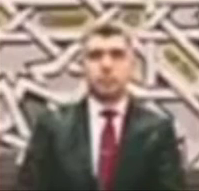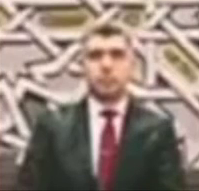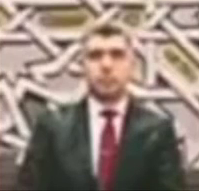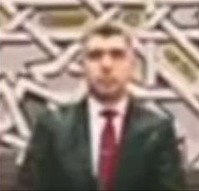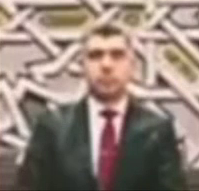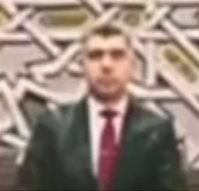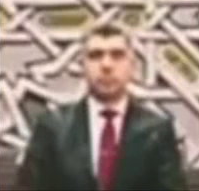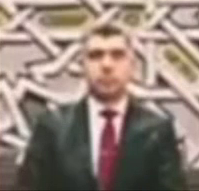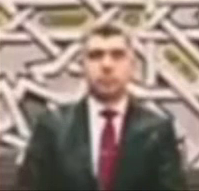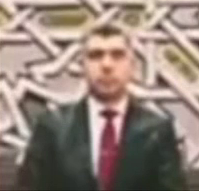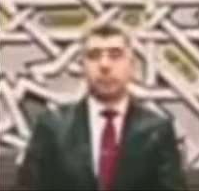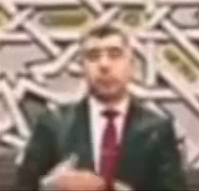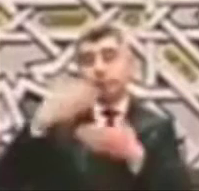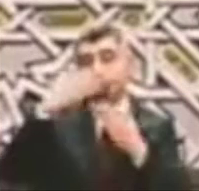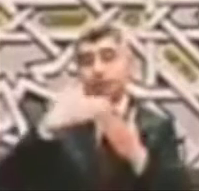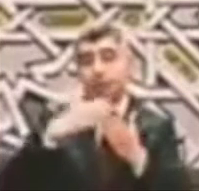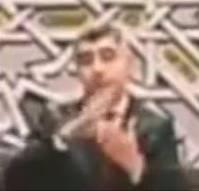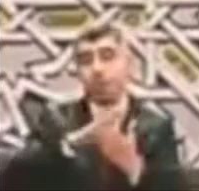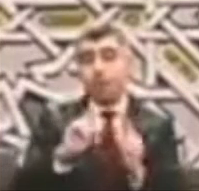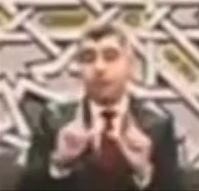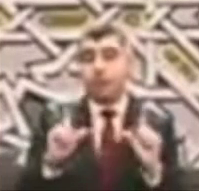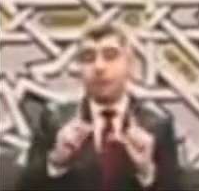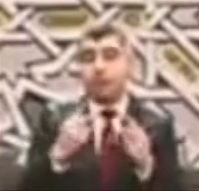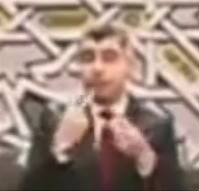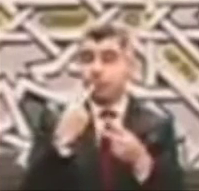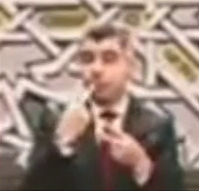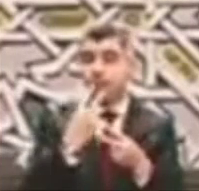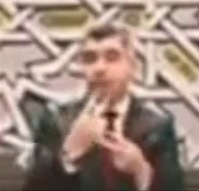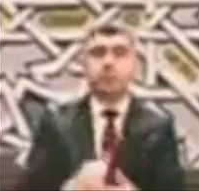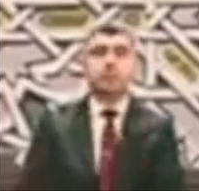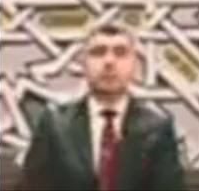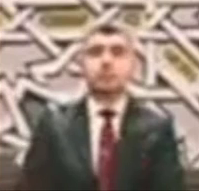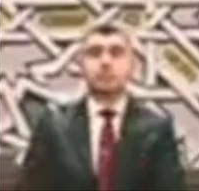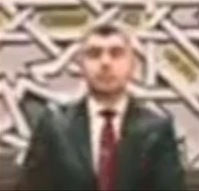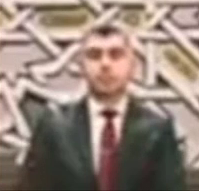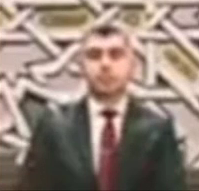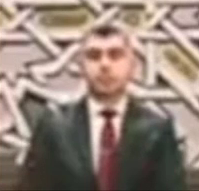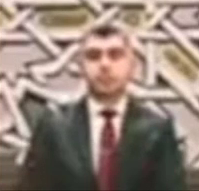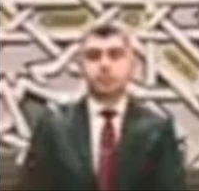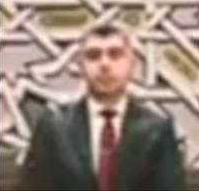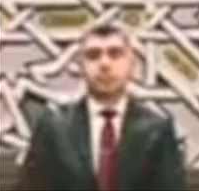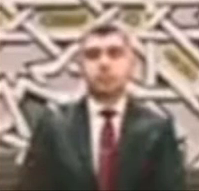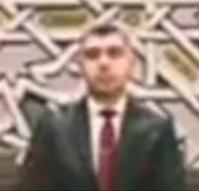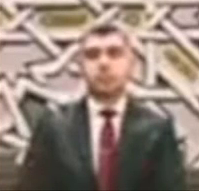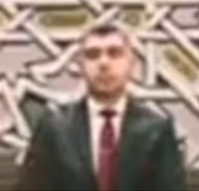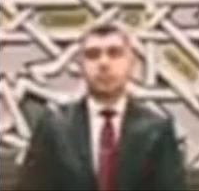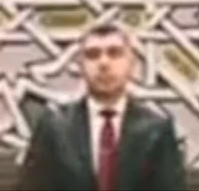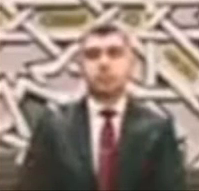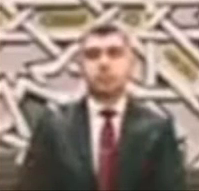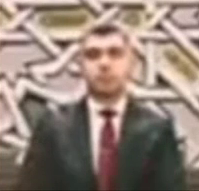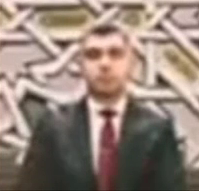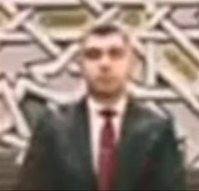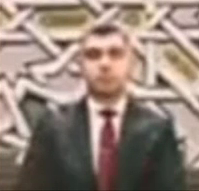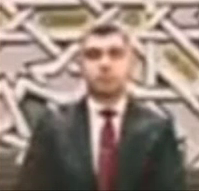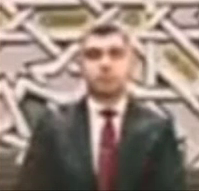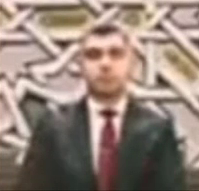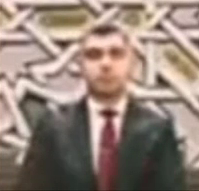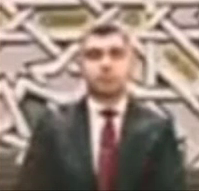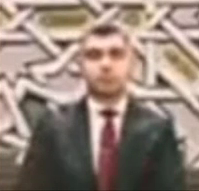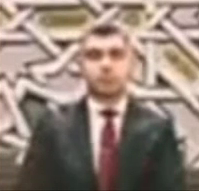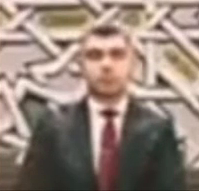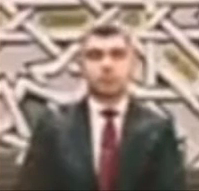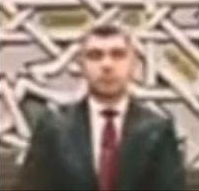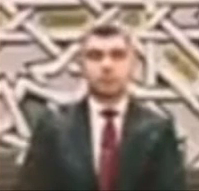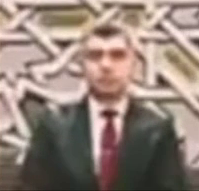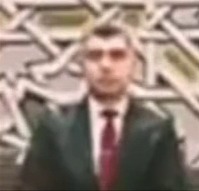راه المغاربة كيشوفوا فيكم السيدات والسادة النواب الأفاضل. راه المغاربة كيشوفوا فيكم وكيشوفوا المستوى